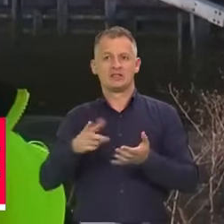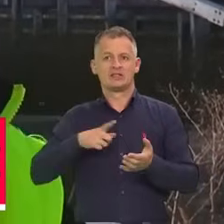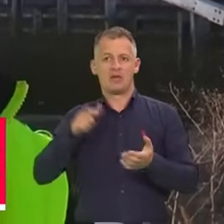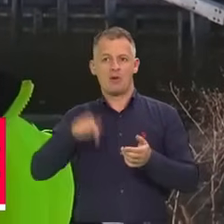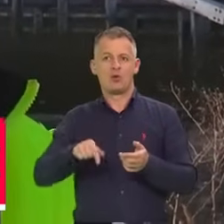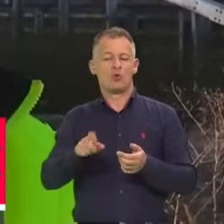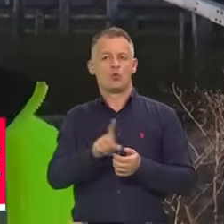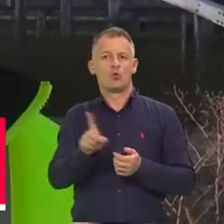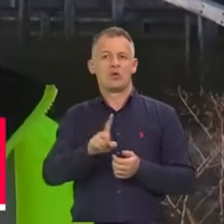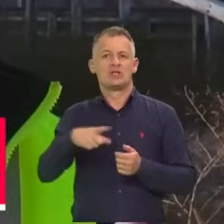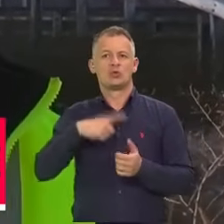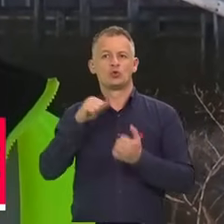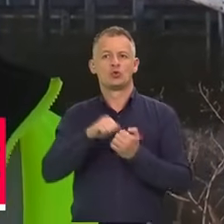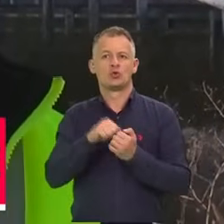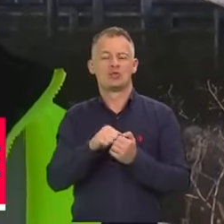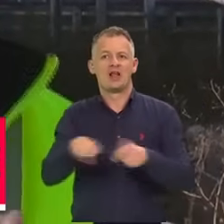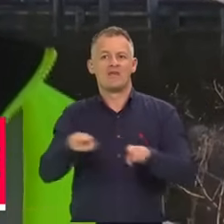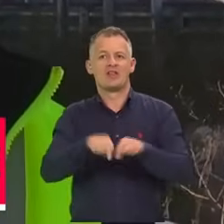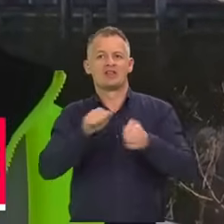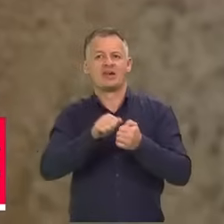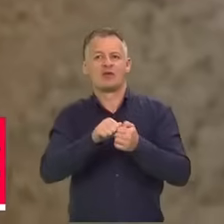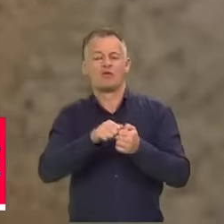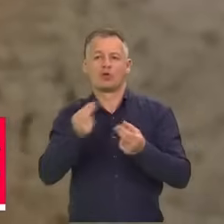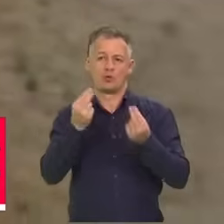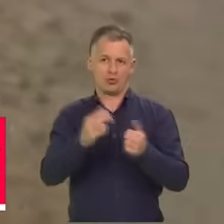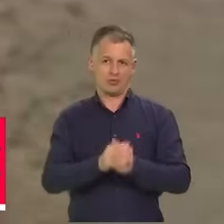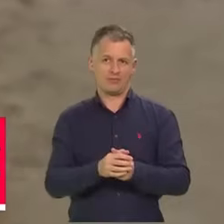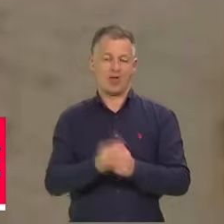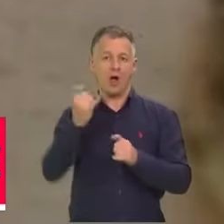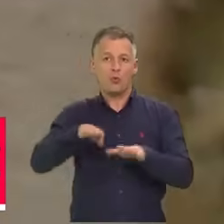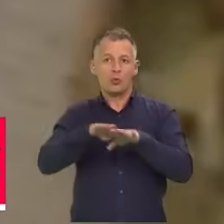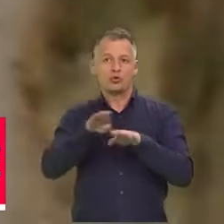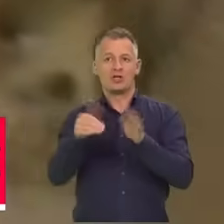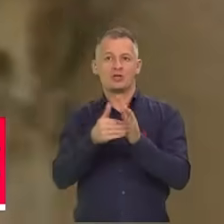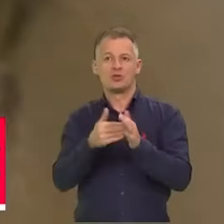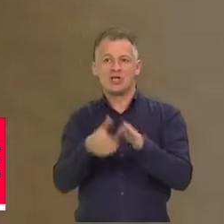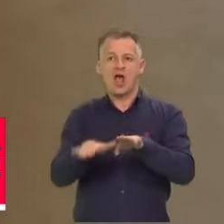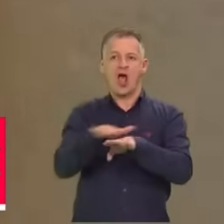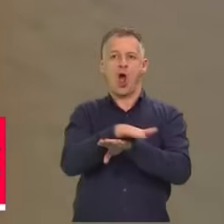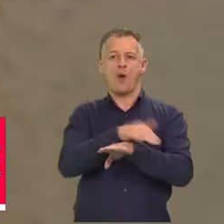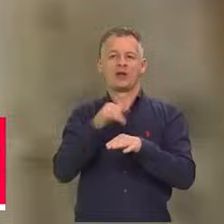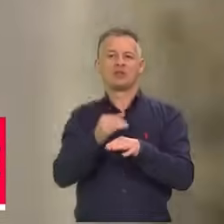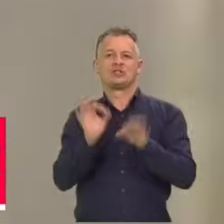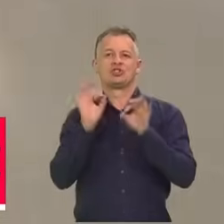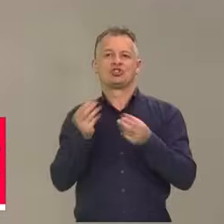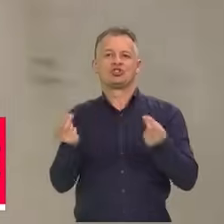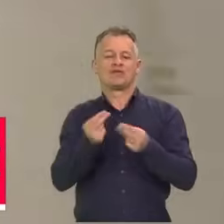este un sol, un tip de teren impermeabil. Acum muncitorii au fost nevoiți să acopere fisurile cu o rășină specială.